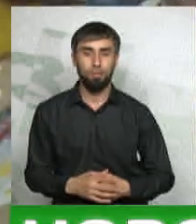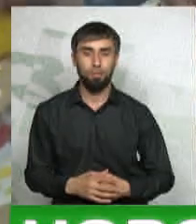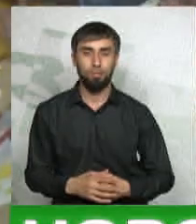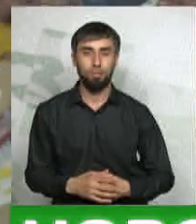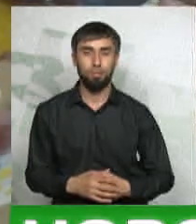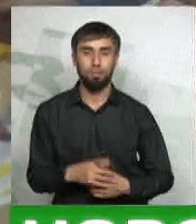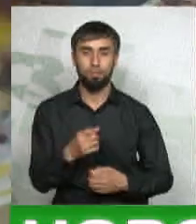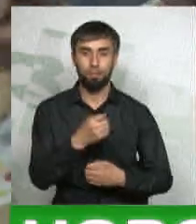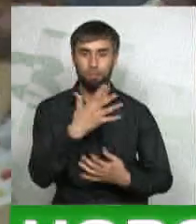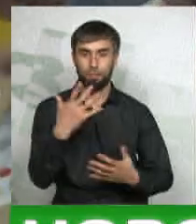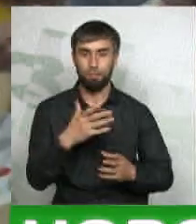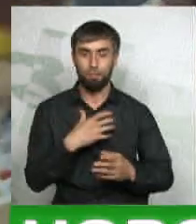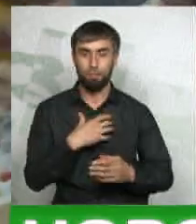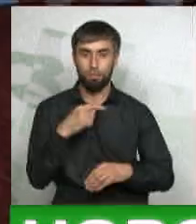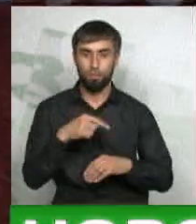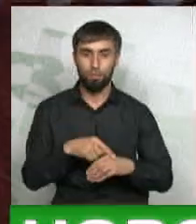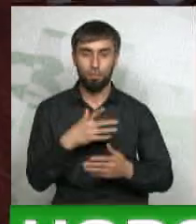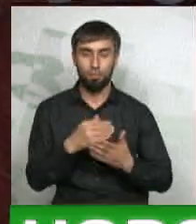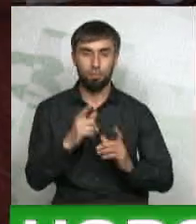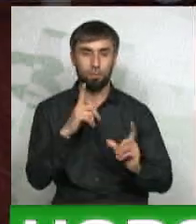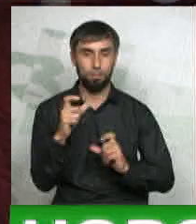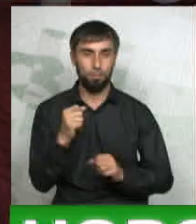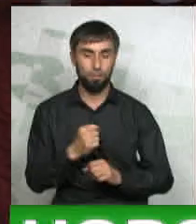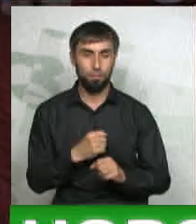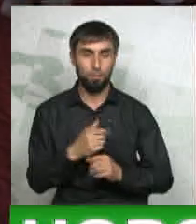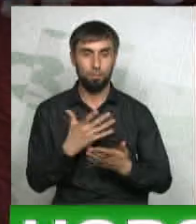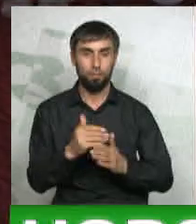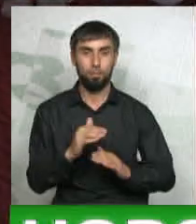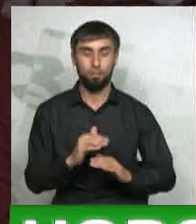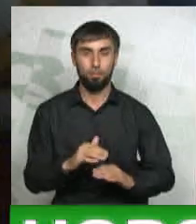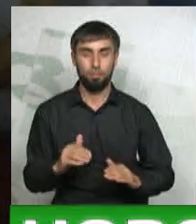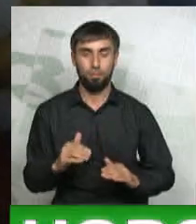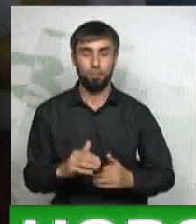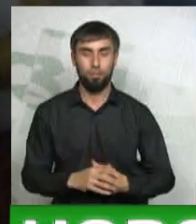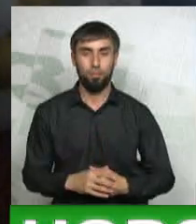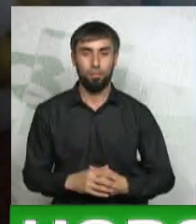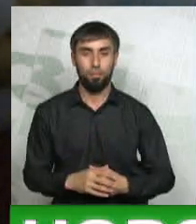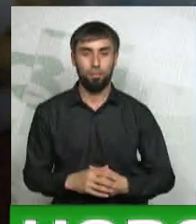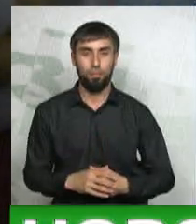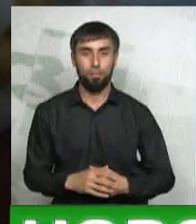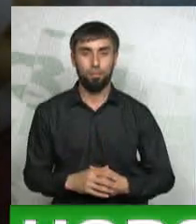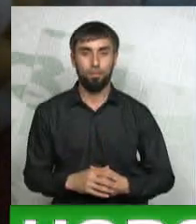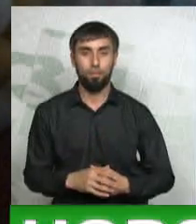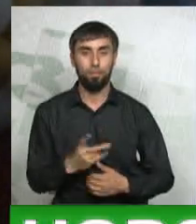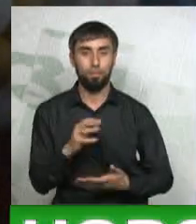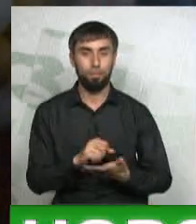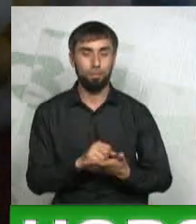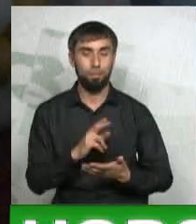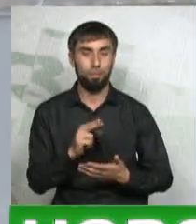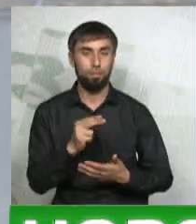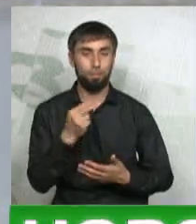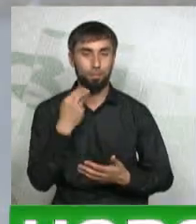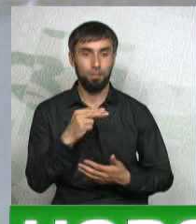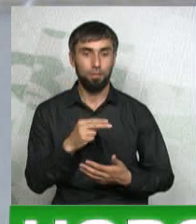Запечатлеть один из ярких и значимых моментов в жизни своих детей спешат и родители. Артистизма и таланта будущим ученикам не занимать, как и